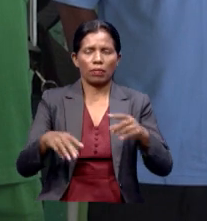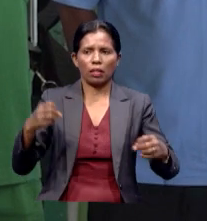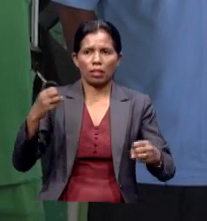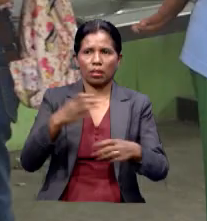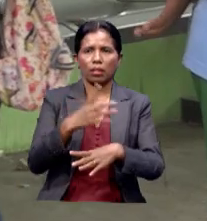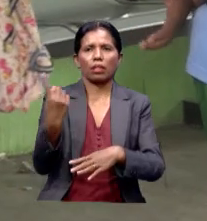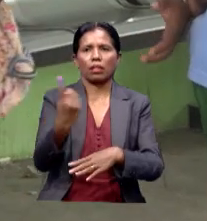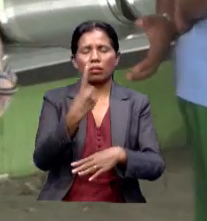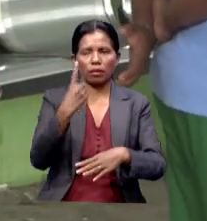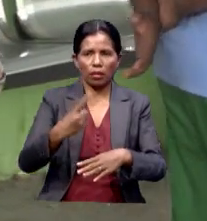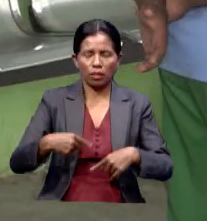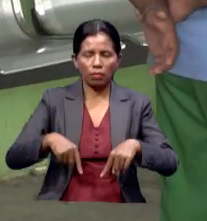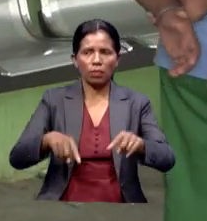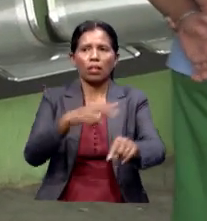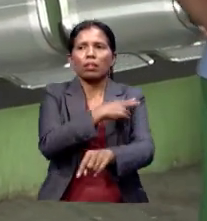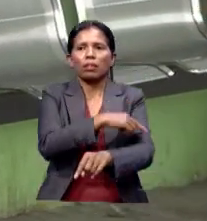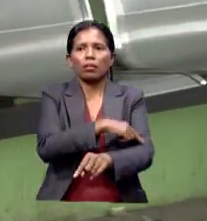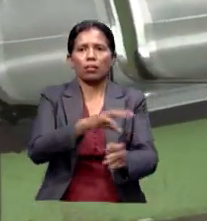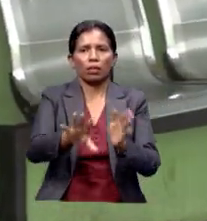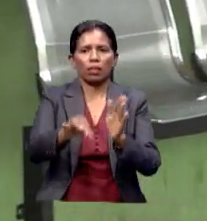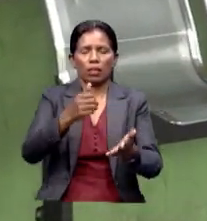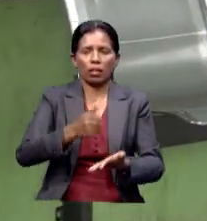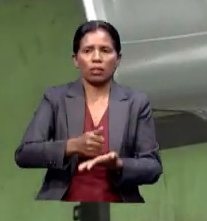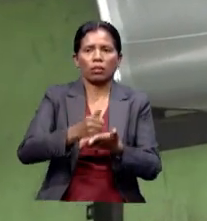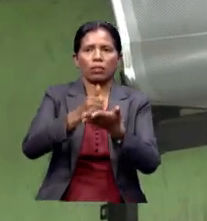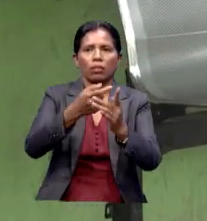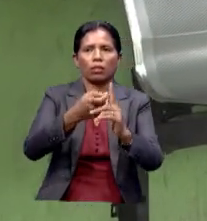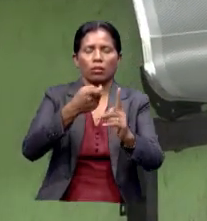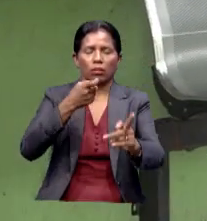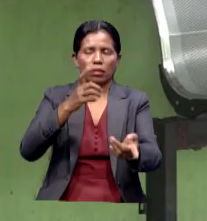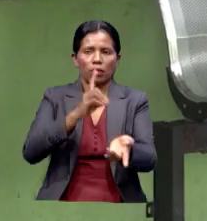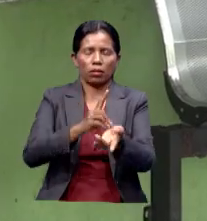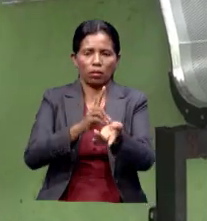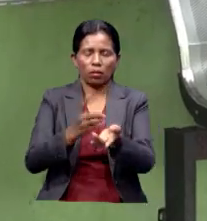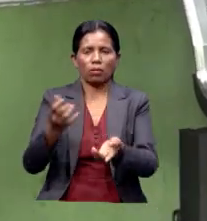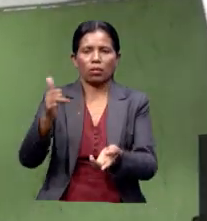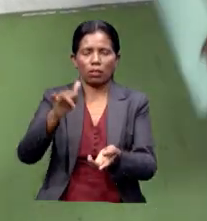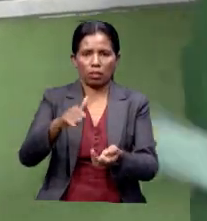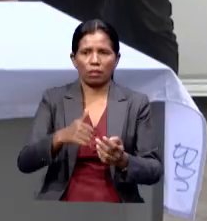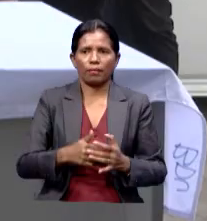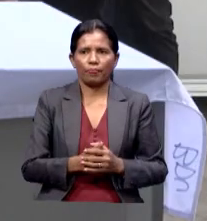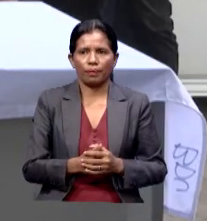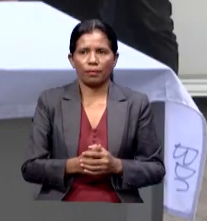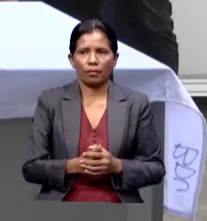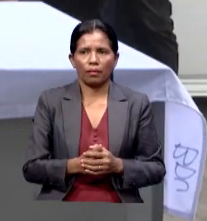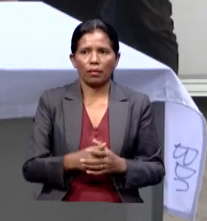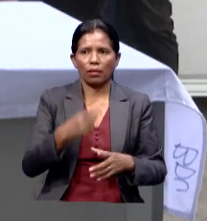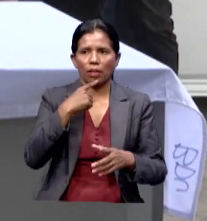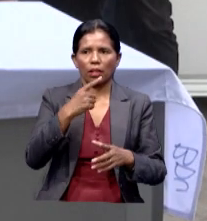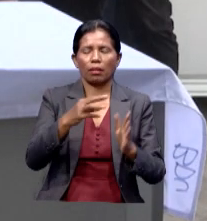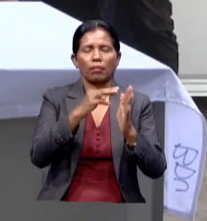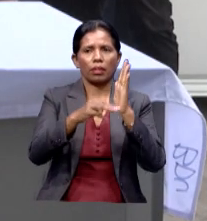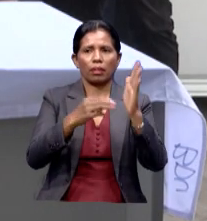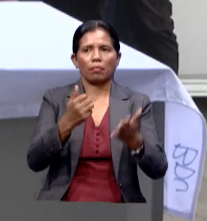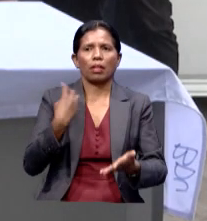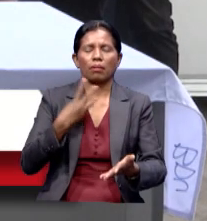mai benafatin hakat ba hospital ho dihetan atendimento saúde ho si profissional saúde sira. Media sira nebe kwa orang dokter spaila la kata kami ni